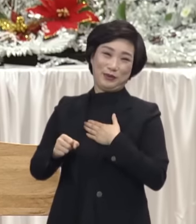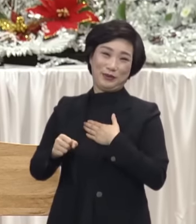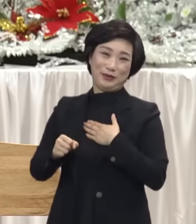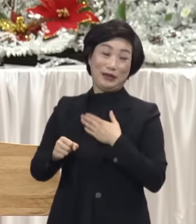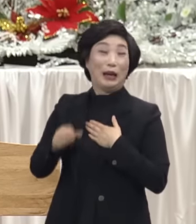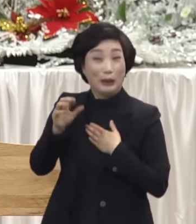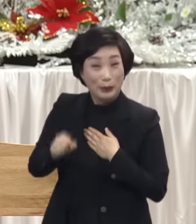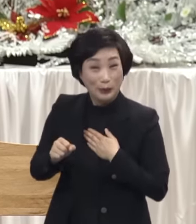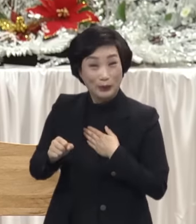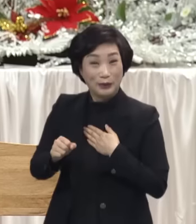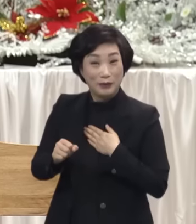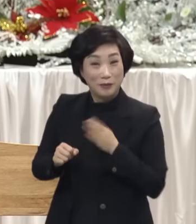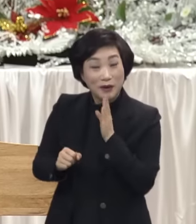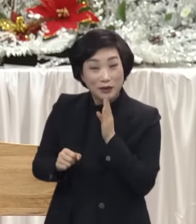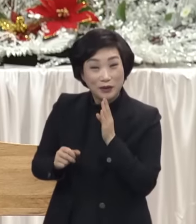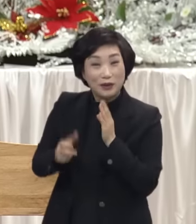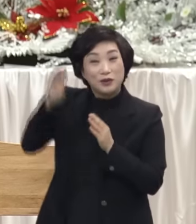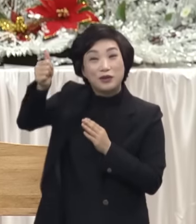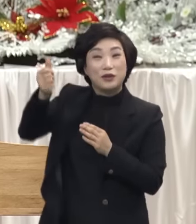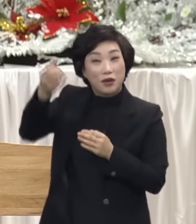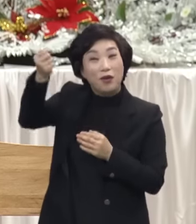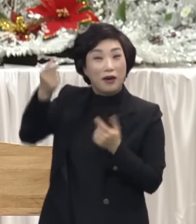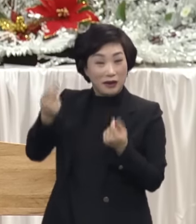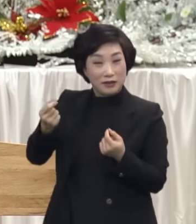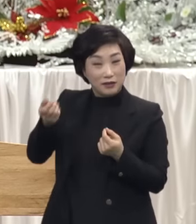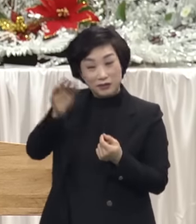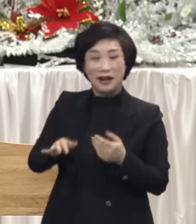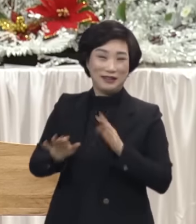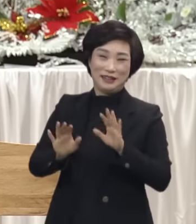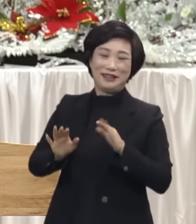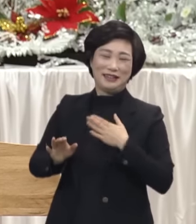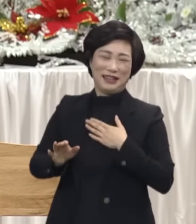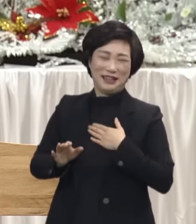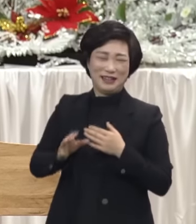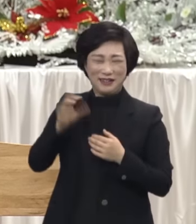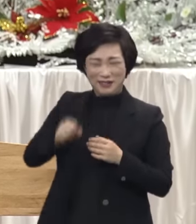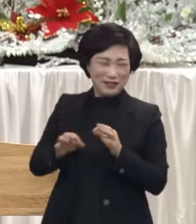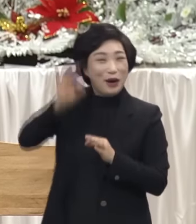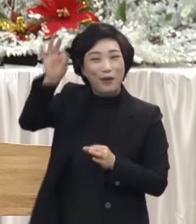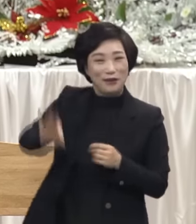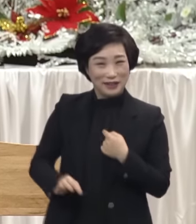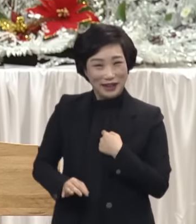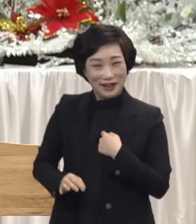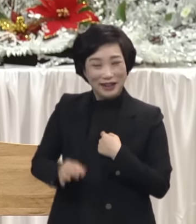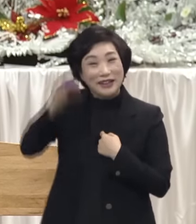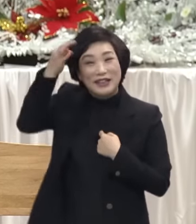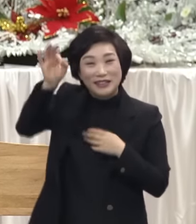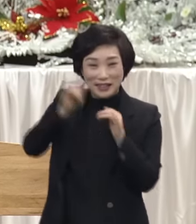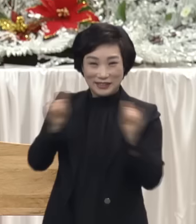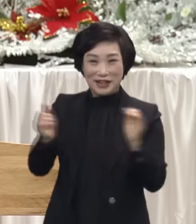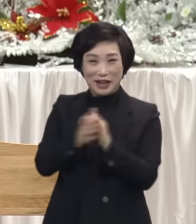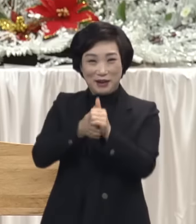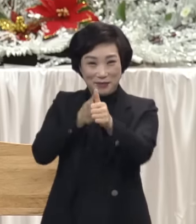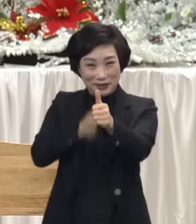내 것 같지만 내 것이야. 내가 영원한 내 것이야. 인정하시면